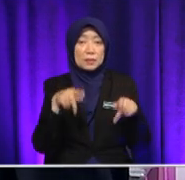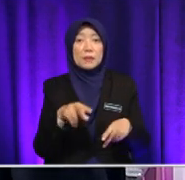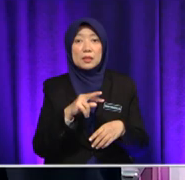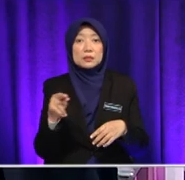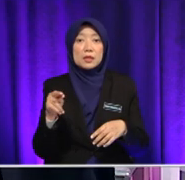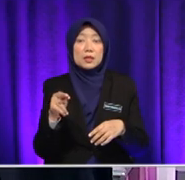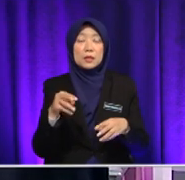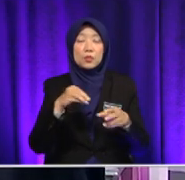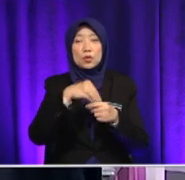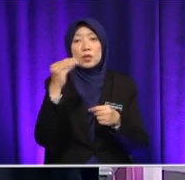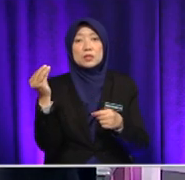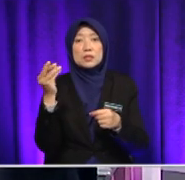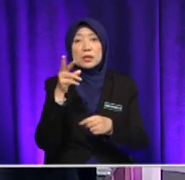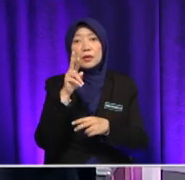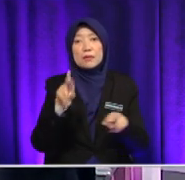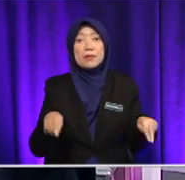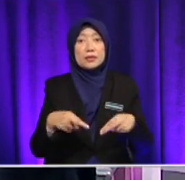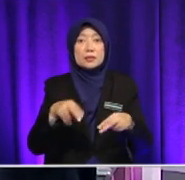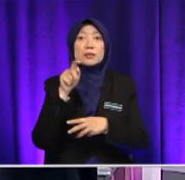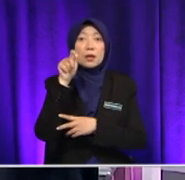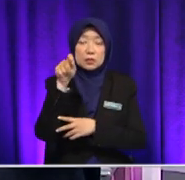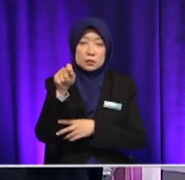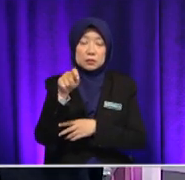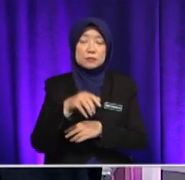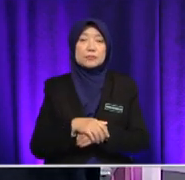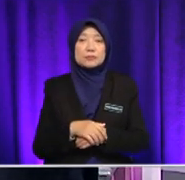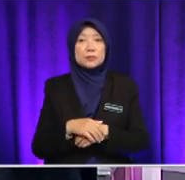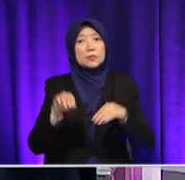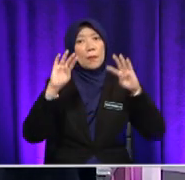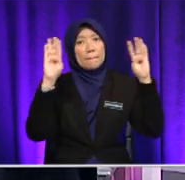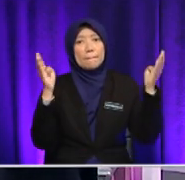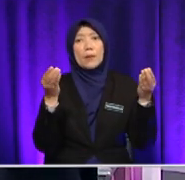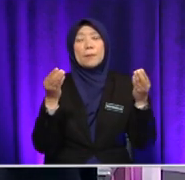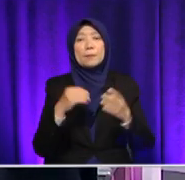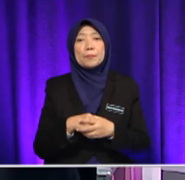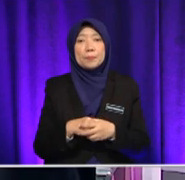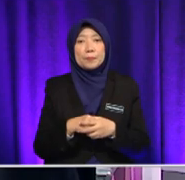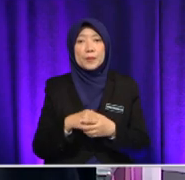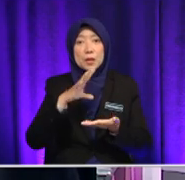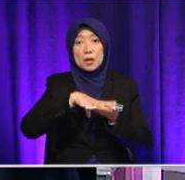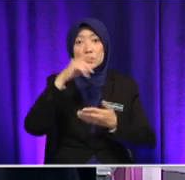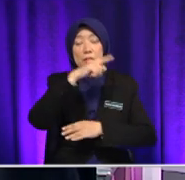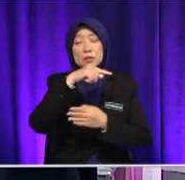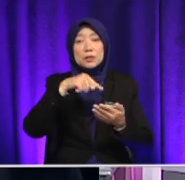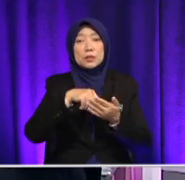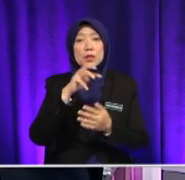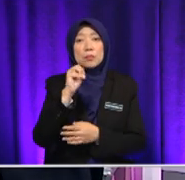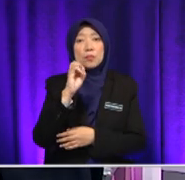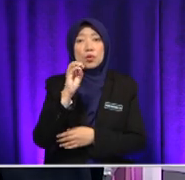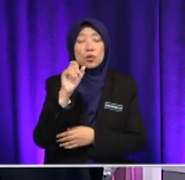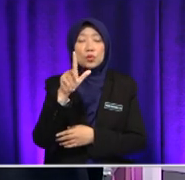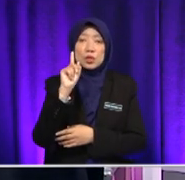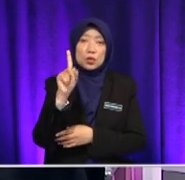rektanda Oke ini adalah bab yang akan kita belajar pada hari ini itu mode 1 pengenalan produksi